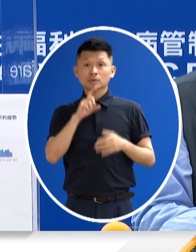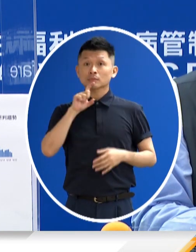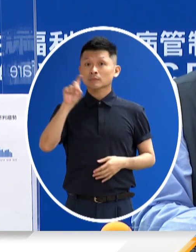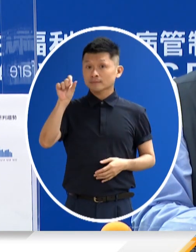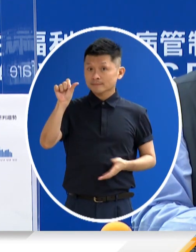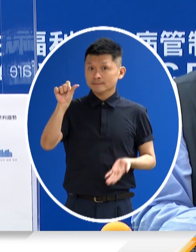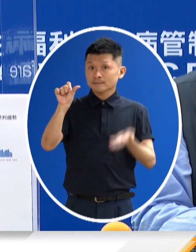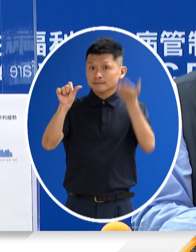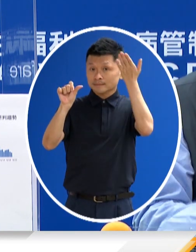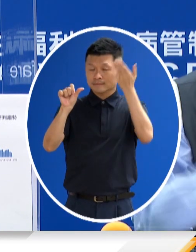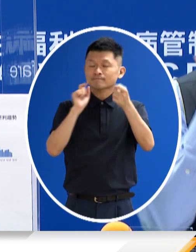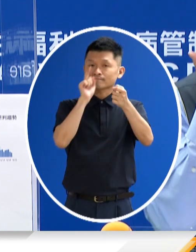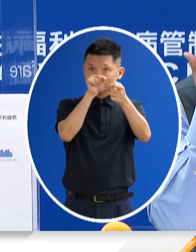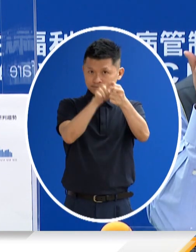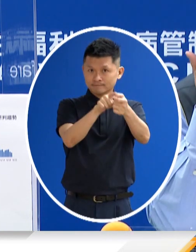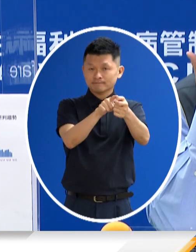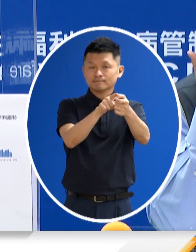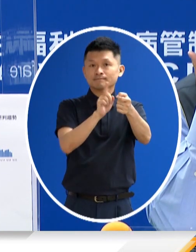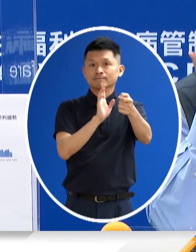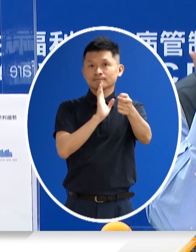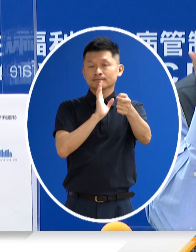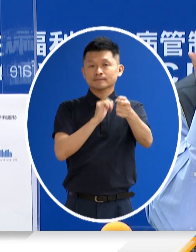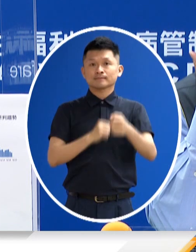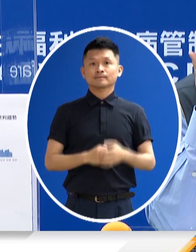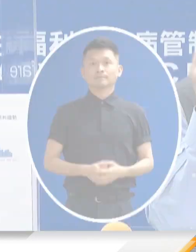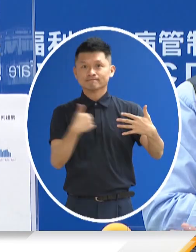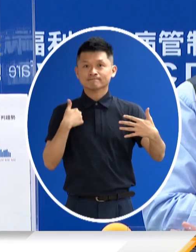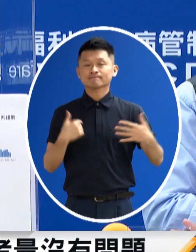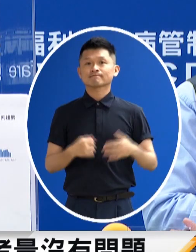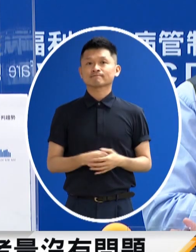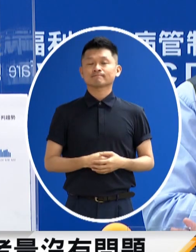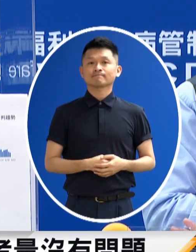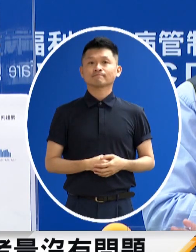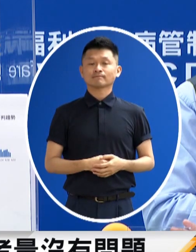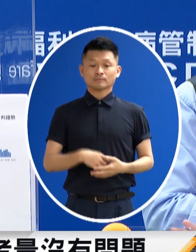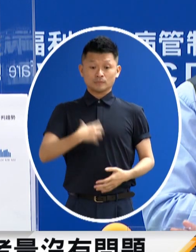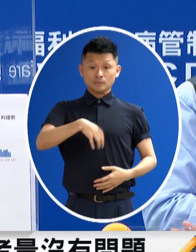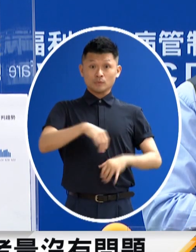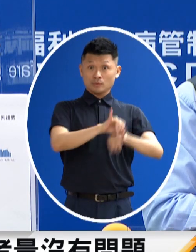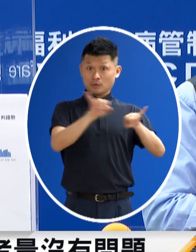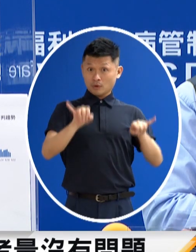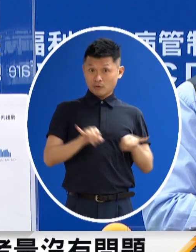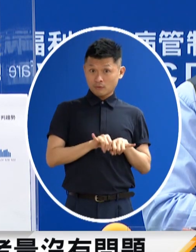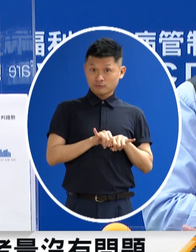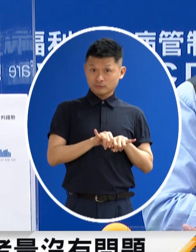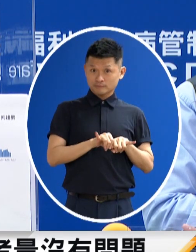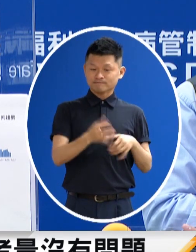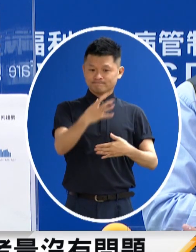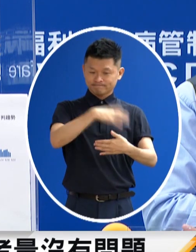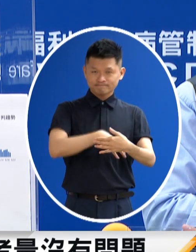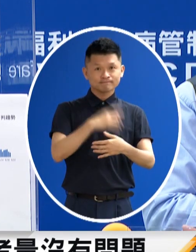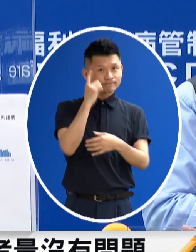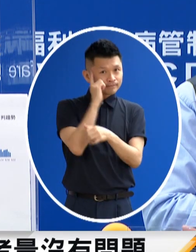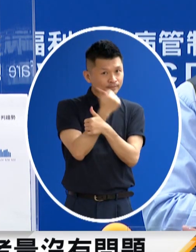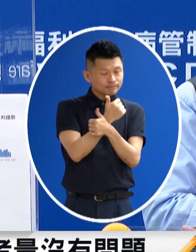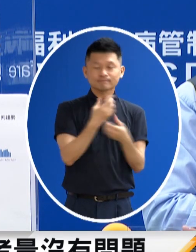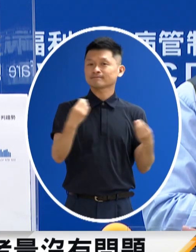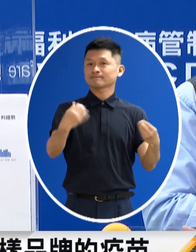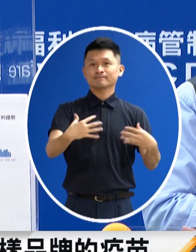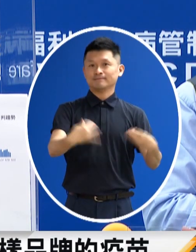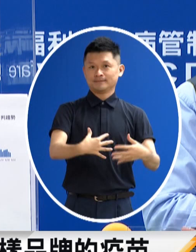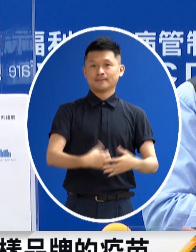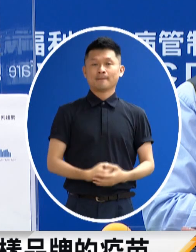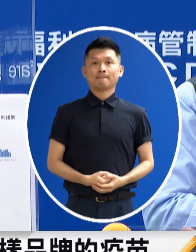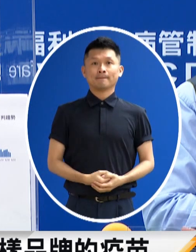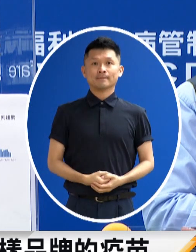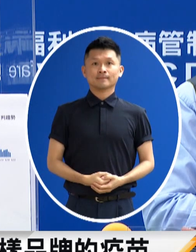是我们的一个目标的族群了那孕妇会在我们这一波里面考量那没有问题。